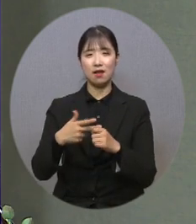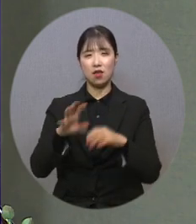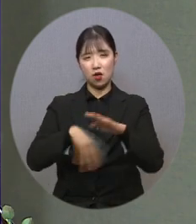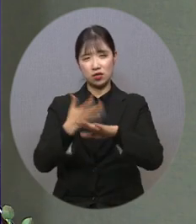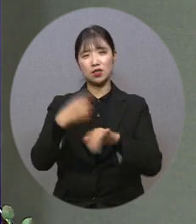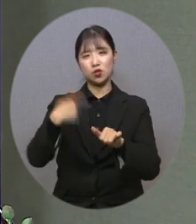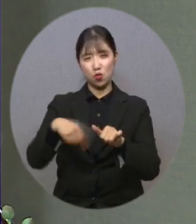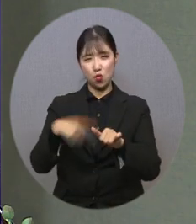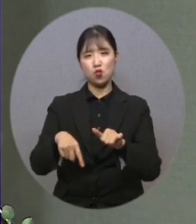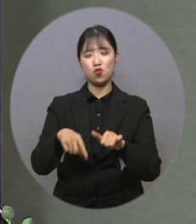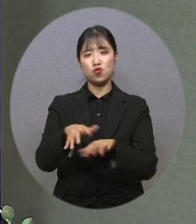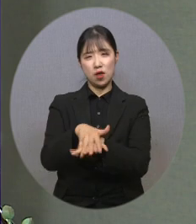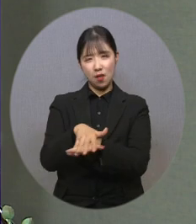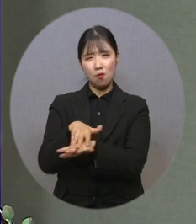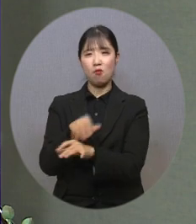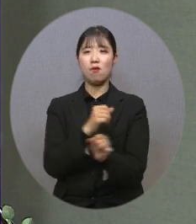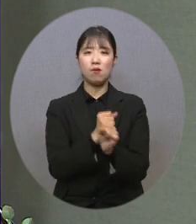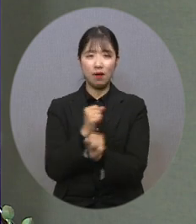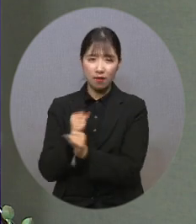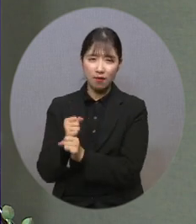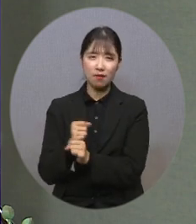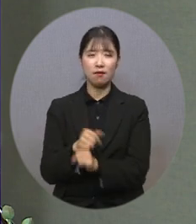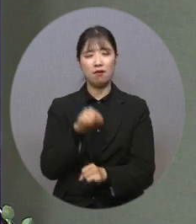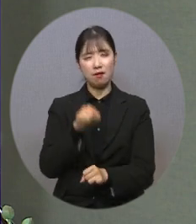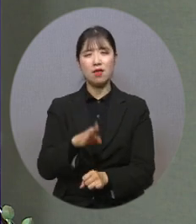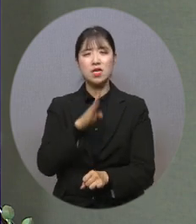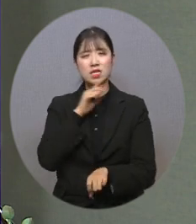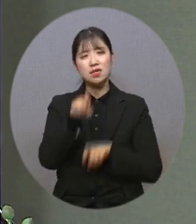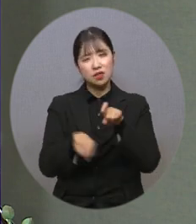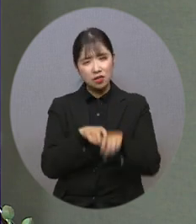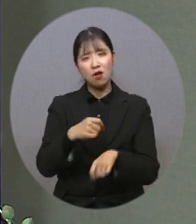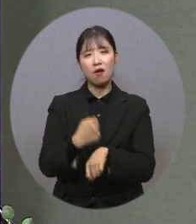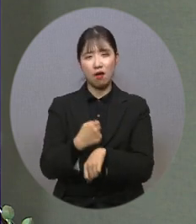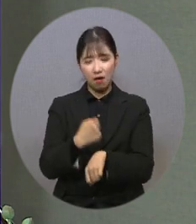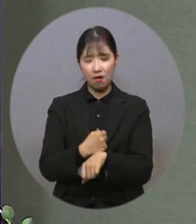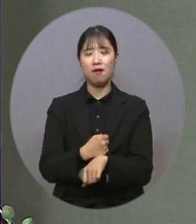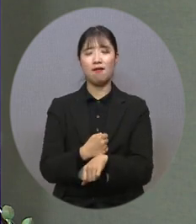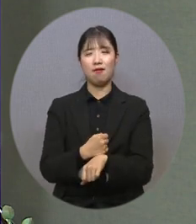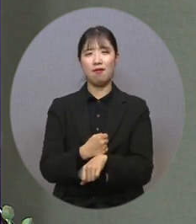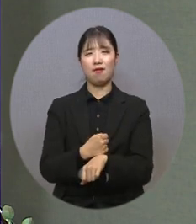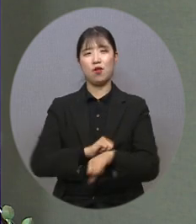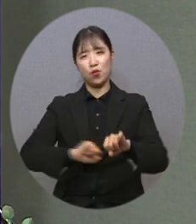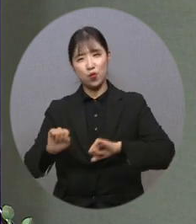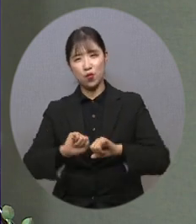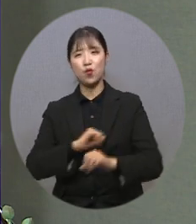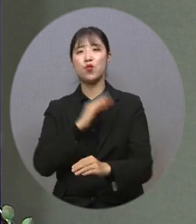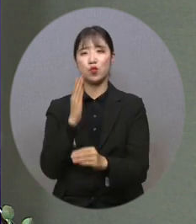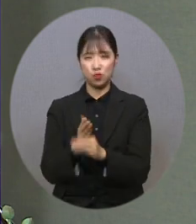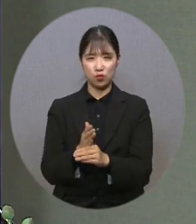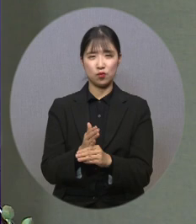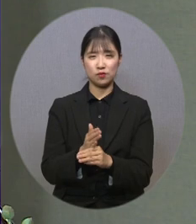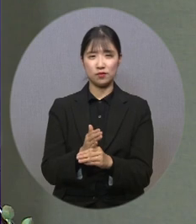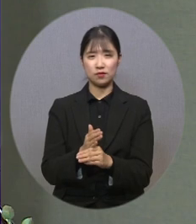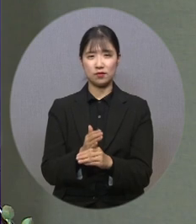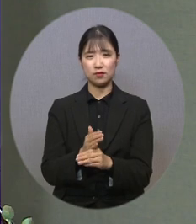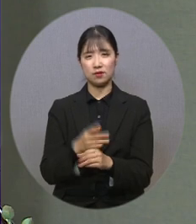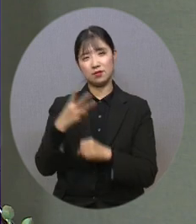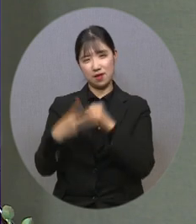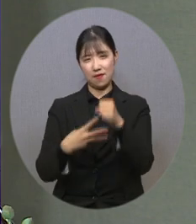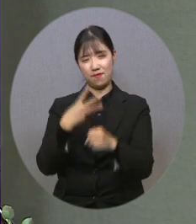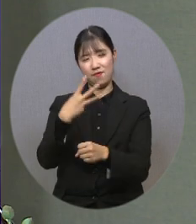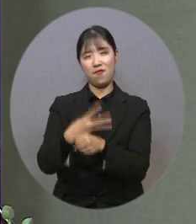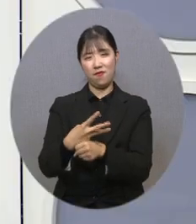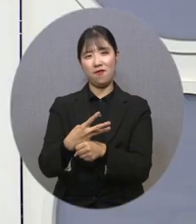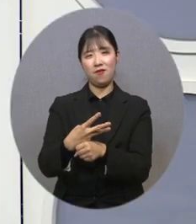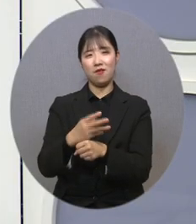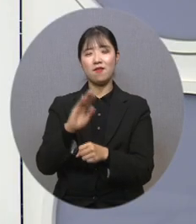혁신 교육 제도까지 만들어서 이걸 실천에 옮기려고 또 옮기고 있는 3년차